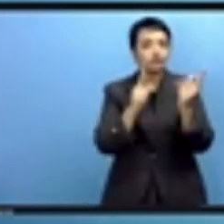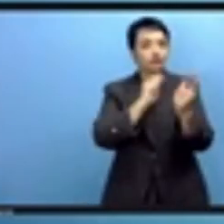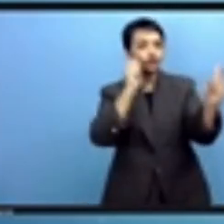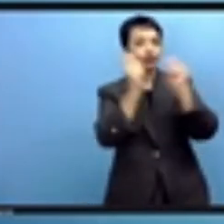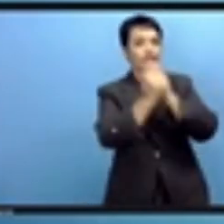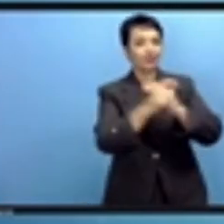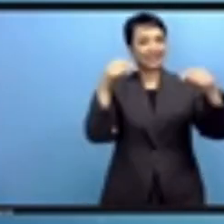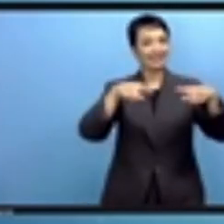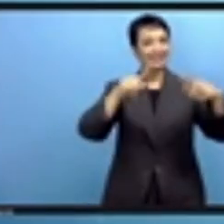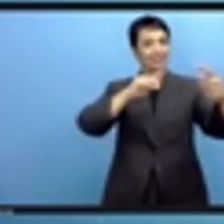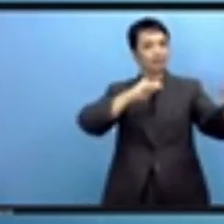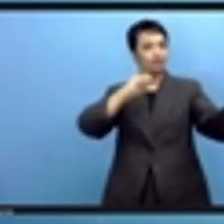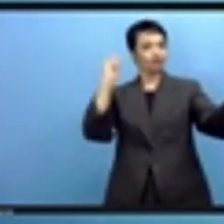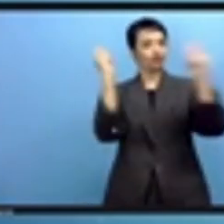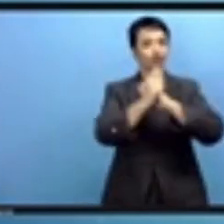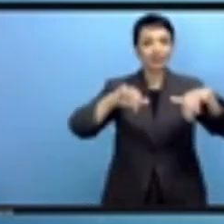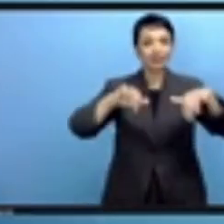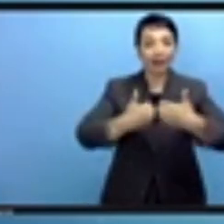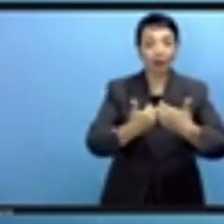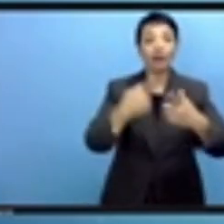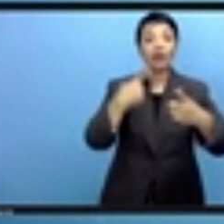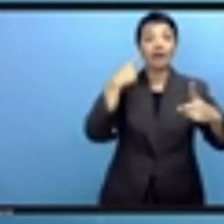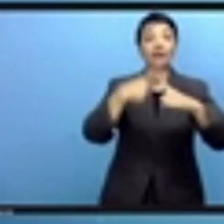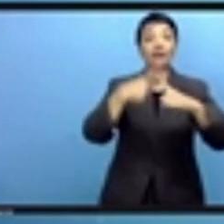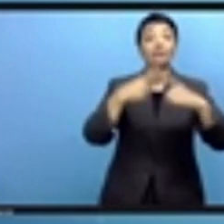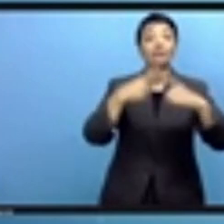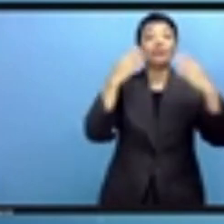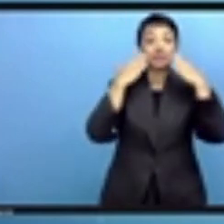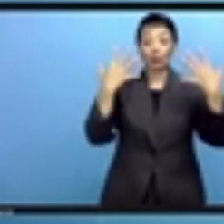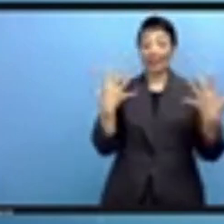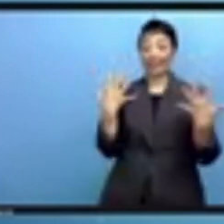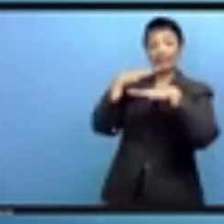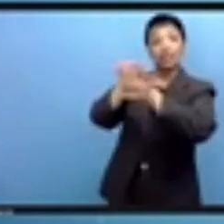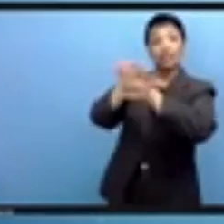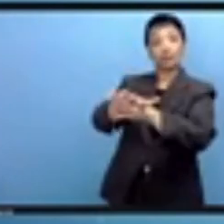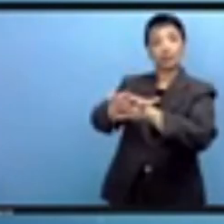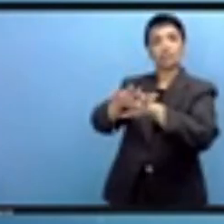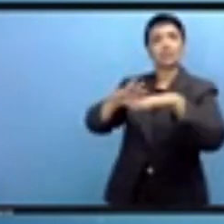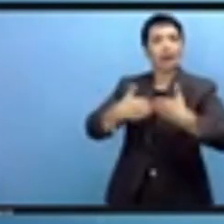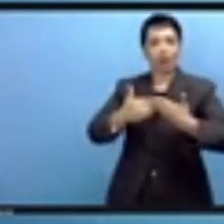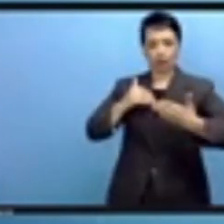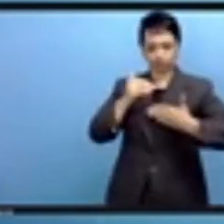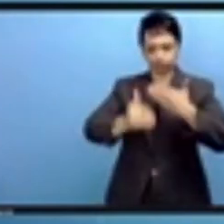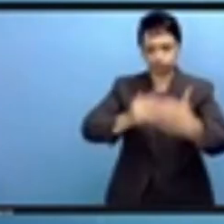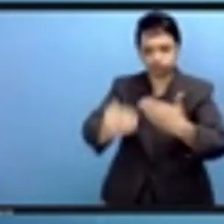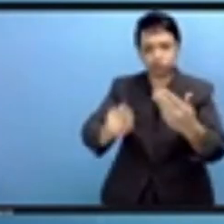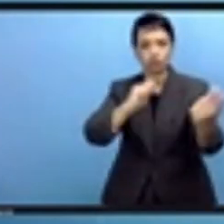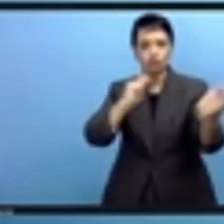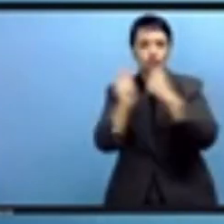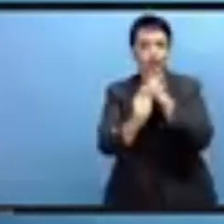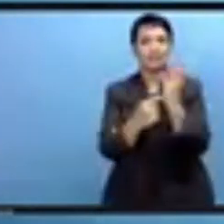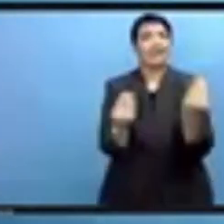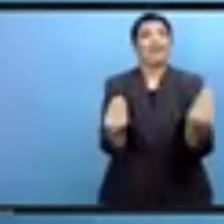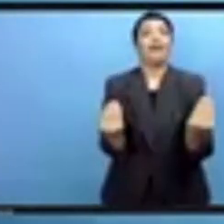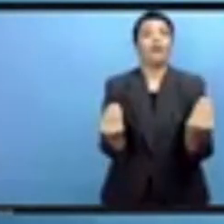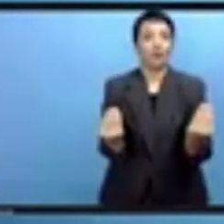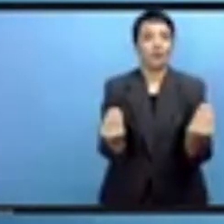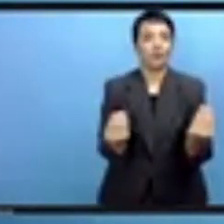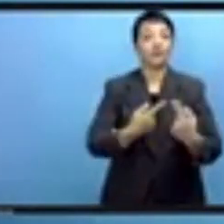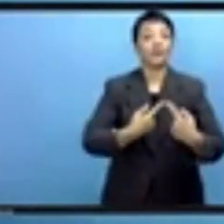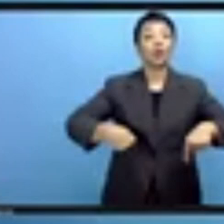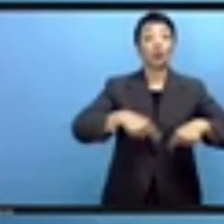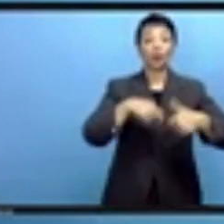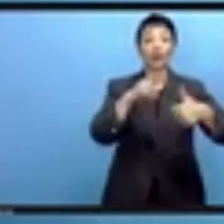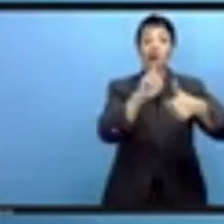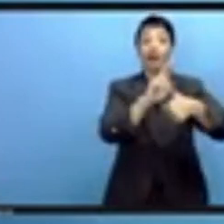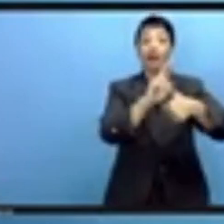化转型的边界在什么地方，我们需要去了解如何去进行实施，如何去进行这个数字化转型的部署和实